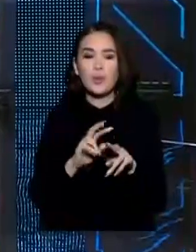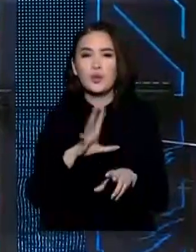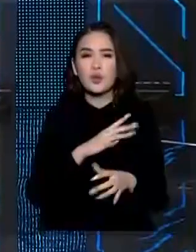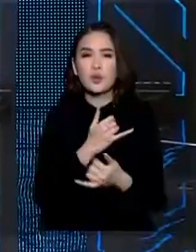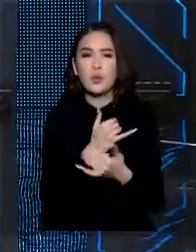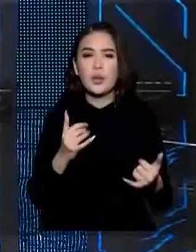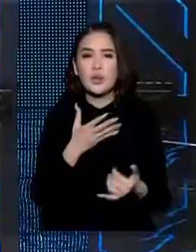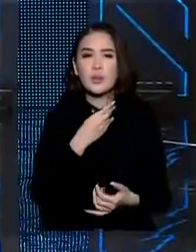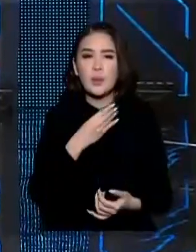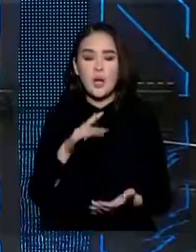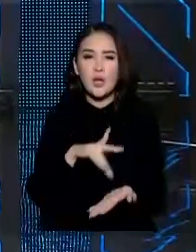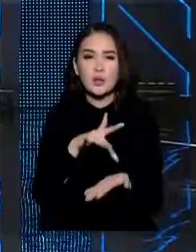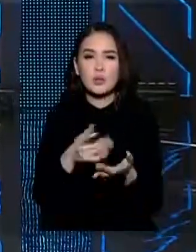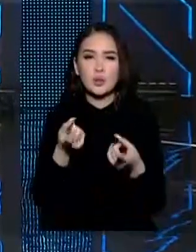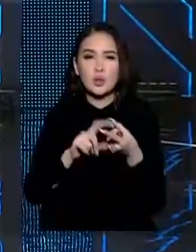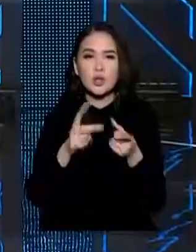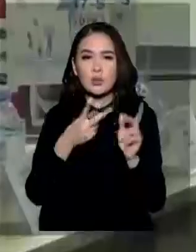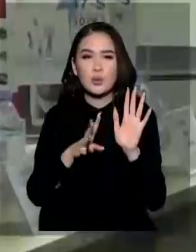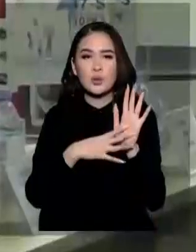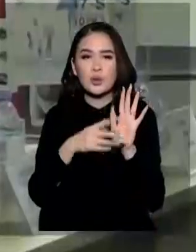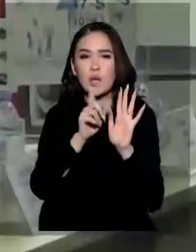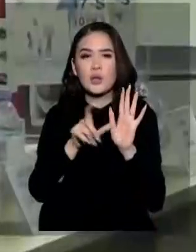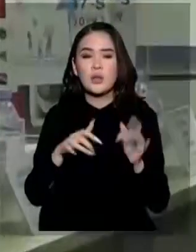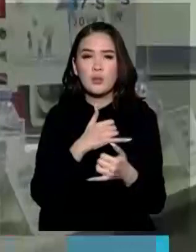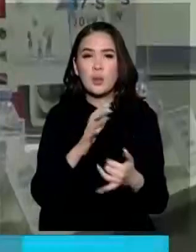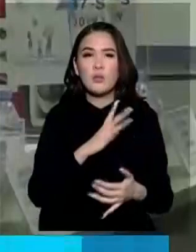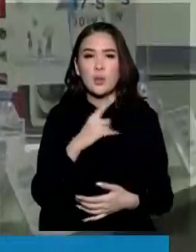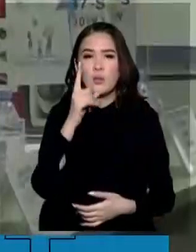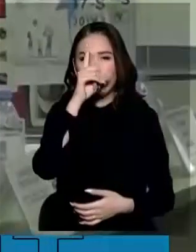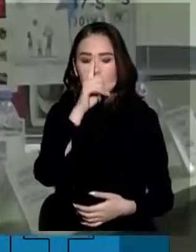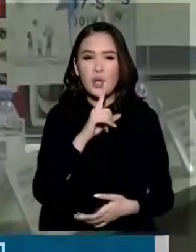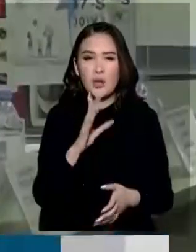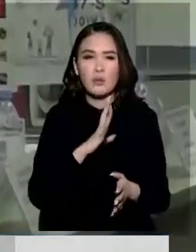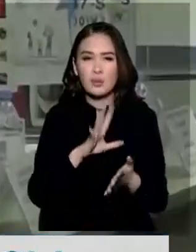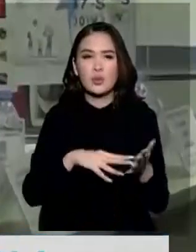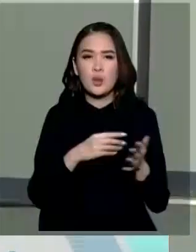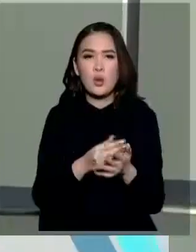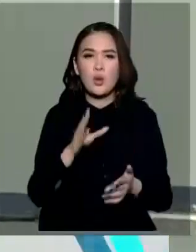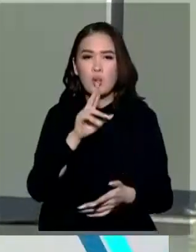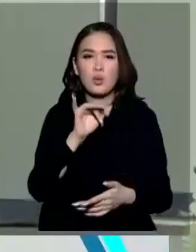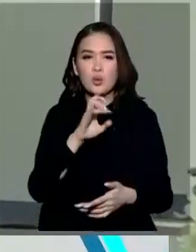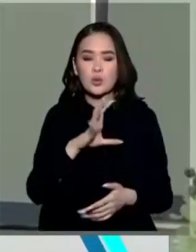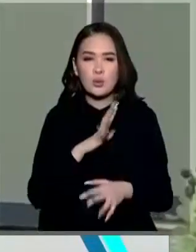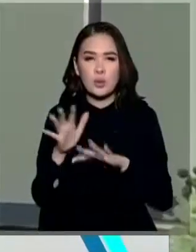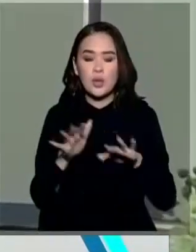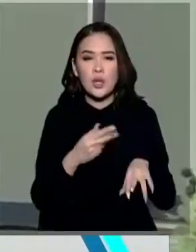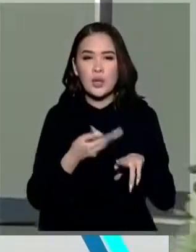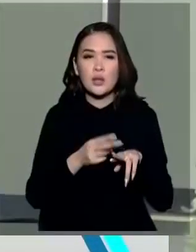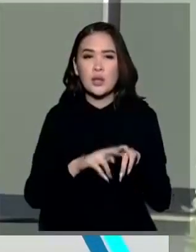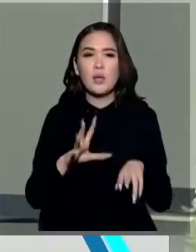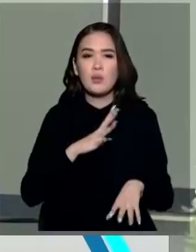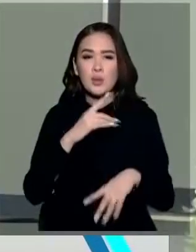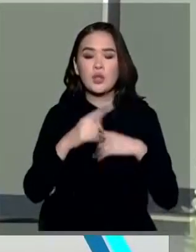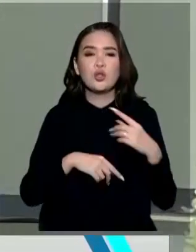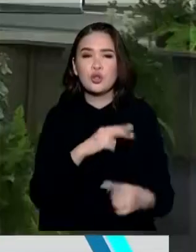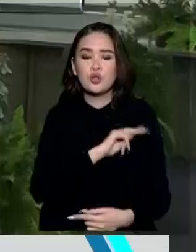жоба. Семей қаласы бойынша 29 адам қамтылды. Олар бір ай бойы арнайы оқу курстарынан өтті. Енді міне кәсібін